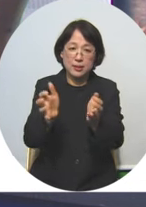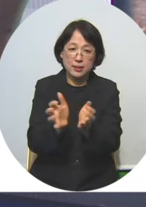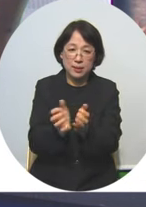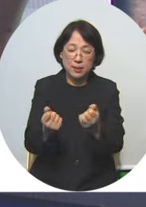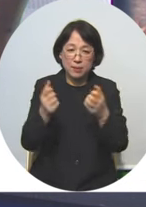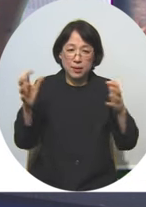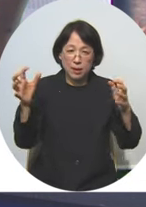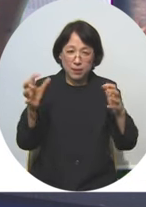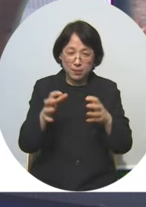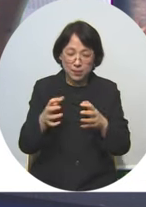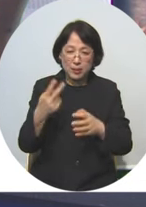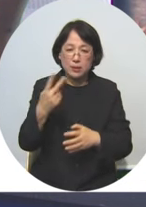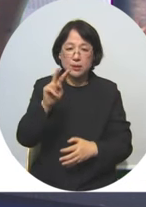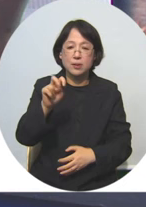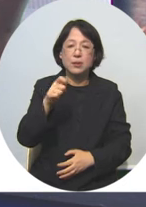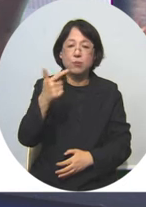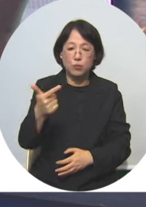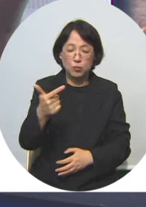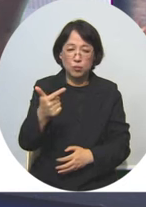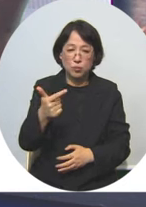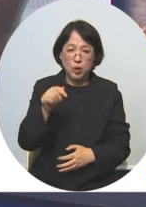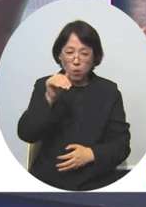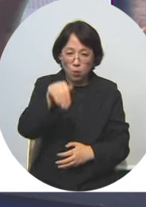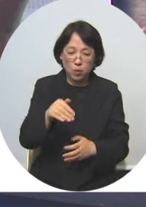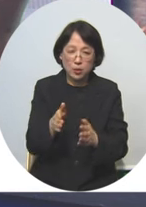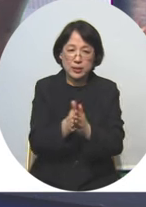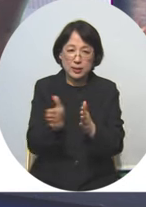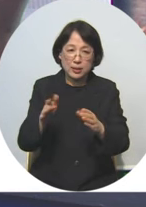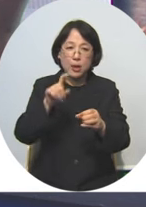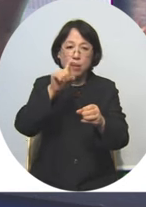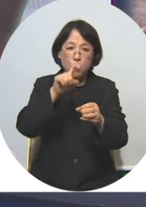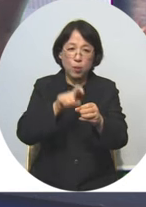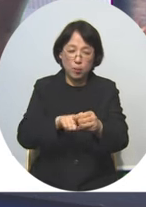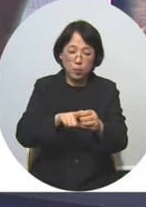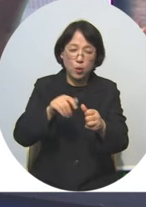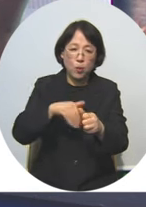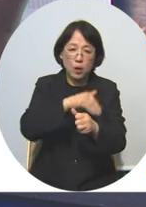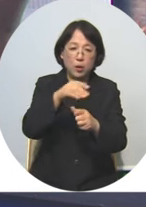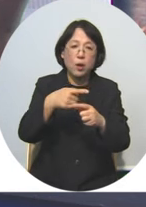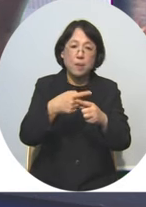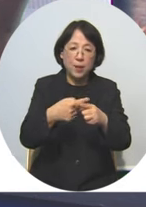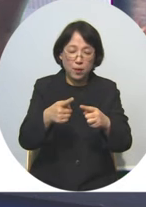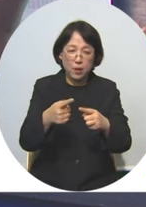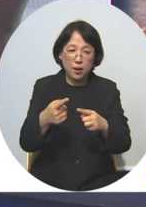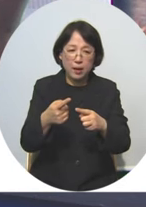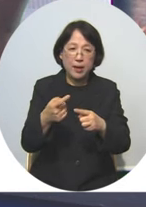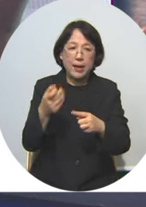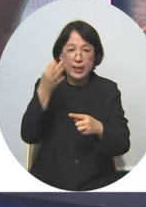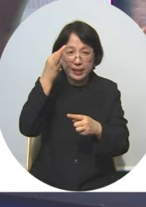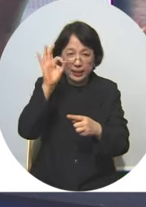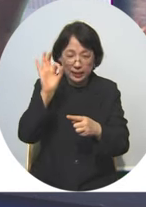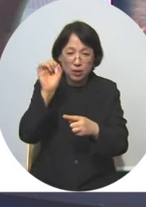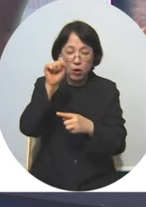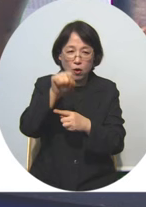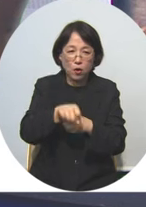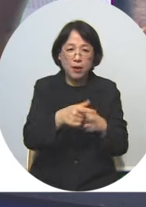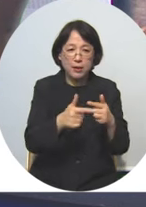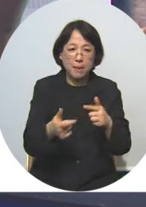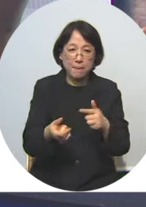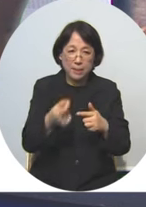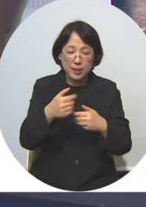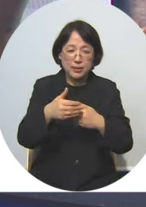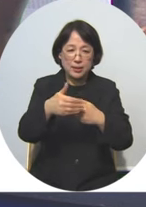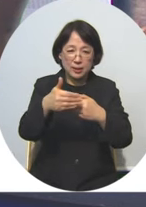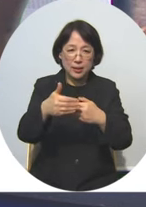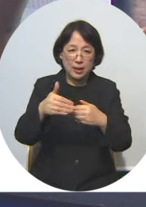맞잡았습니다. 2026년 착공을 목표로 환경 영향 평가를 비롯한 인허가 절차를 신속하게 진행하고 배후 주거단지